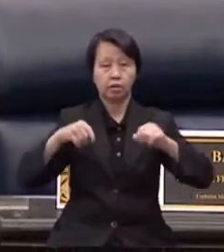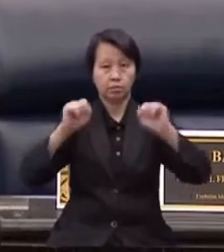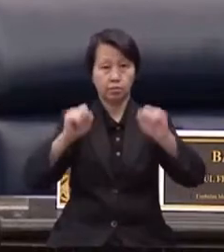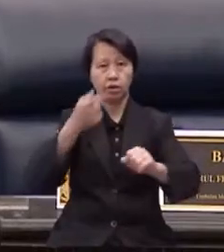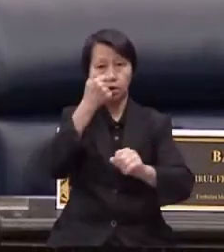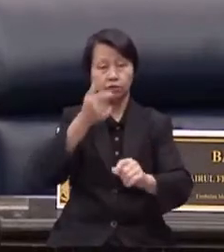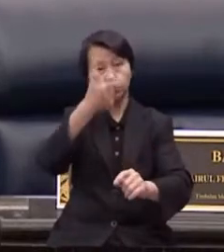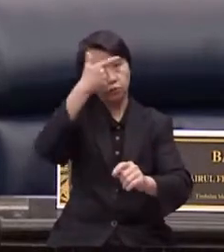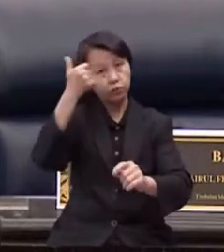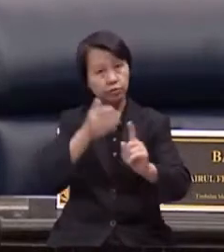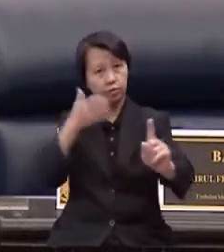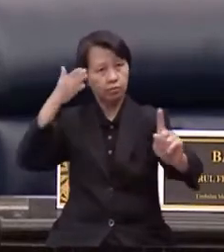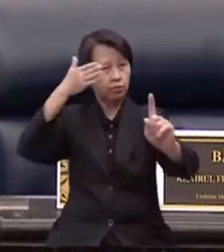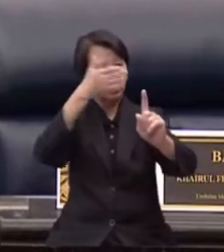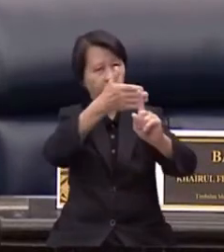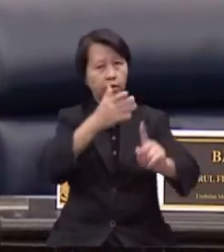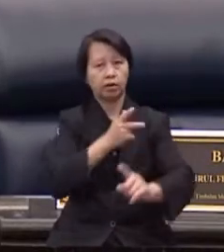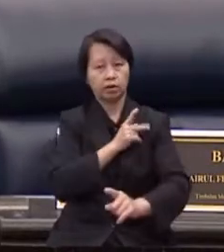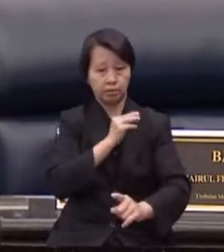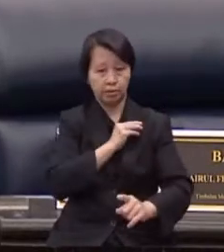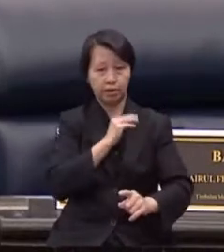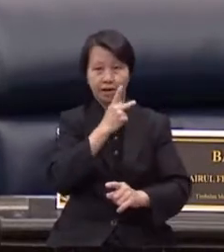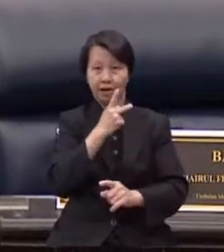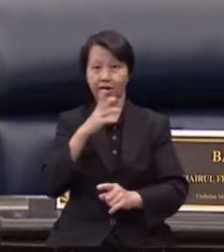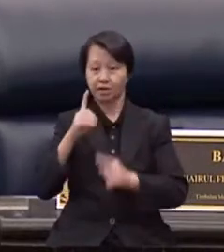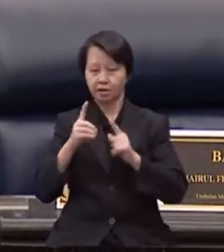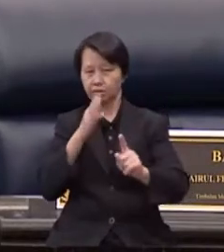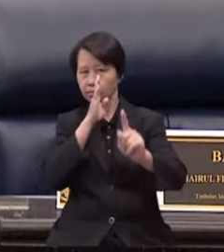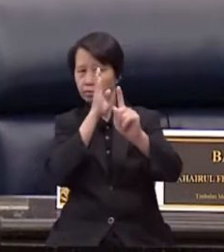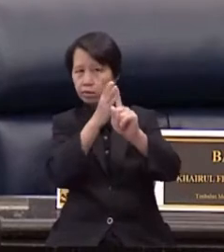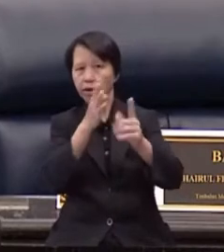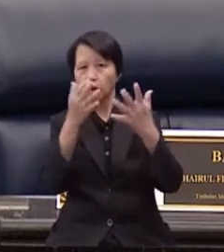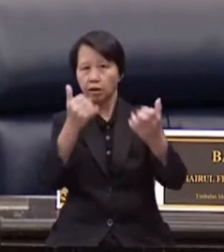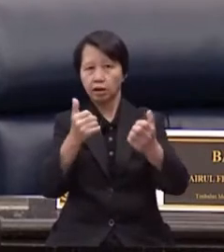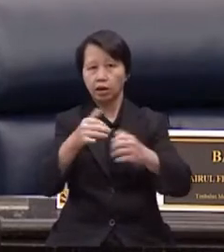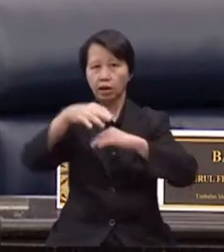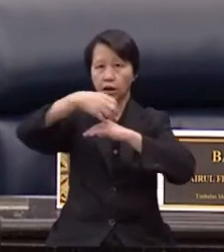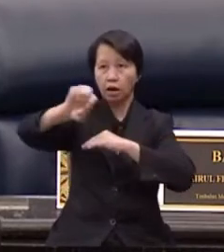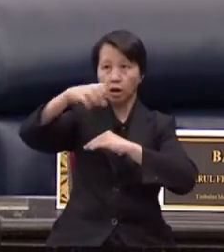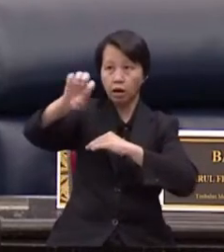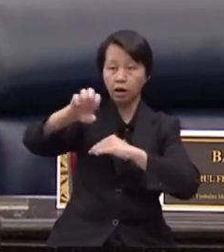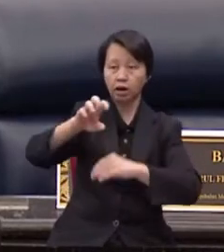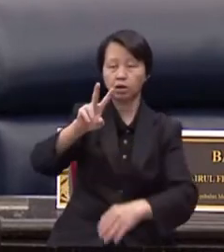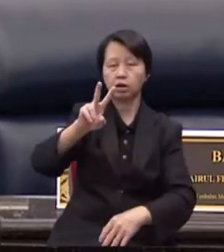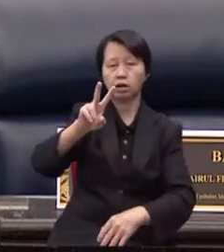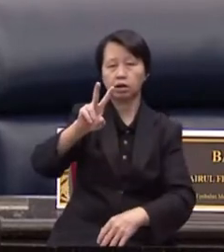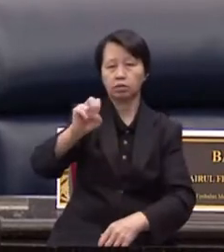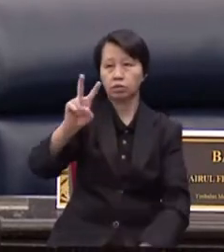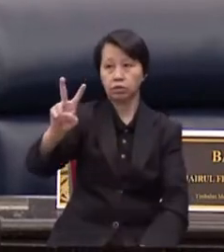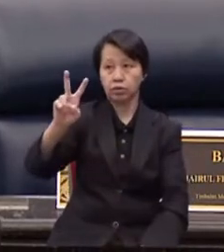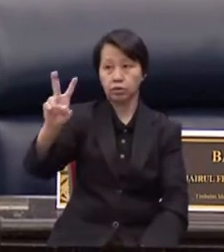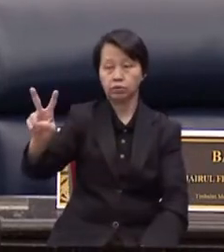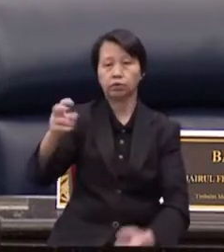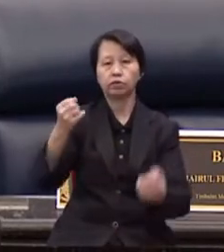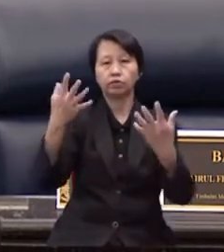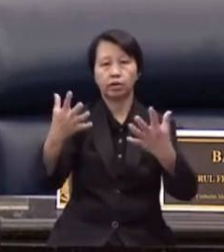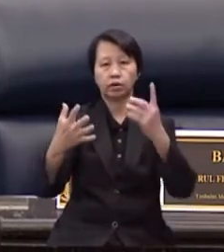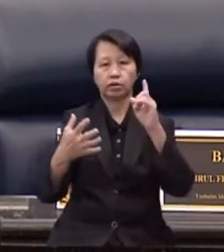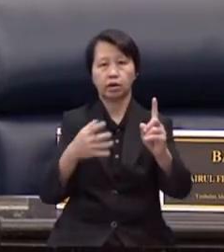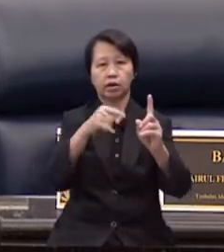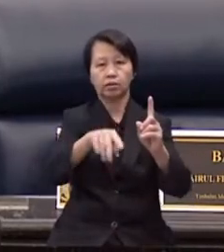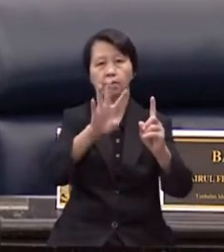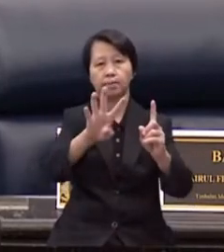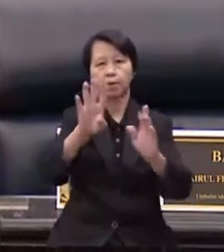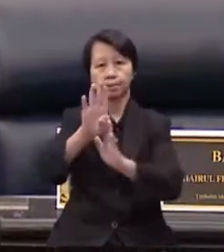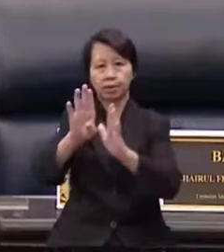ini karena sasaran untuk Kementerian ini adalah hasil ekspor di CITO 2022 adalah sebanyak satu